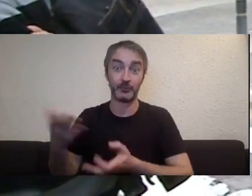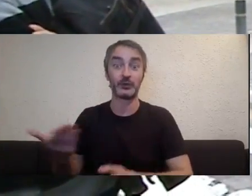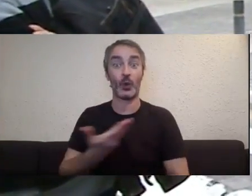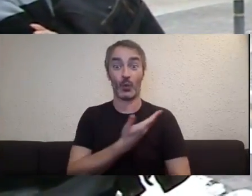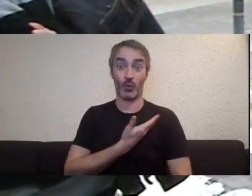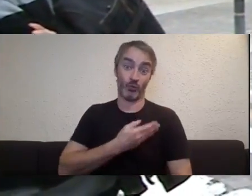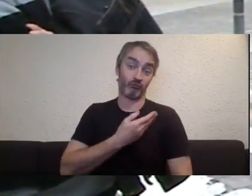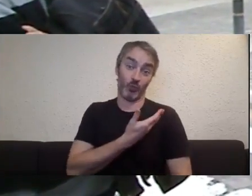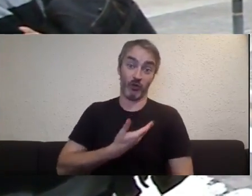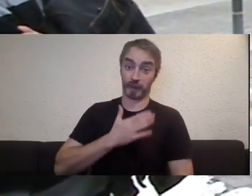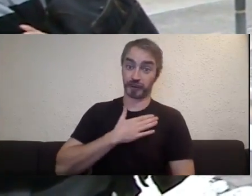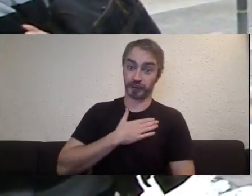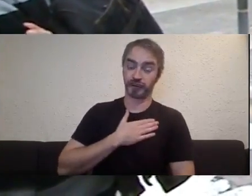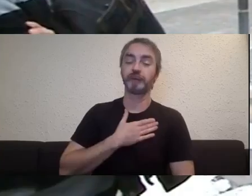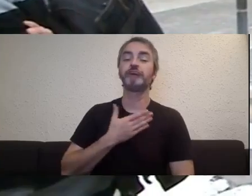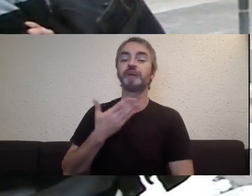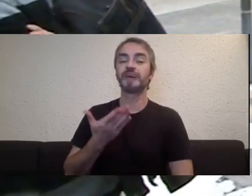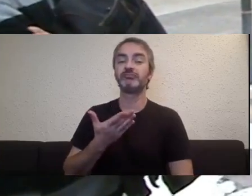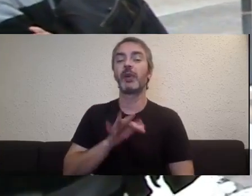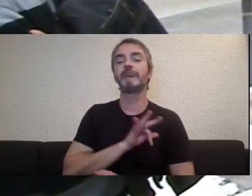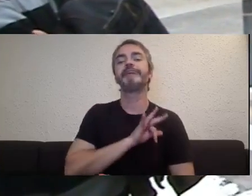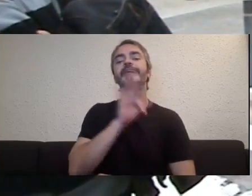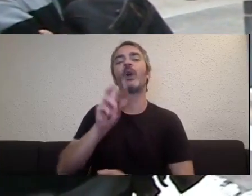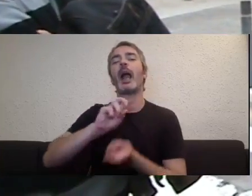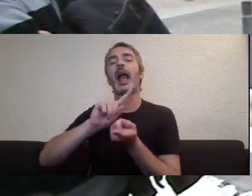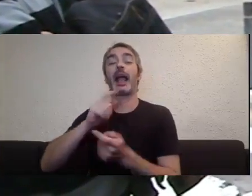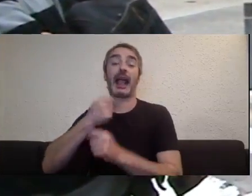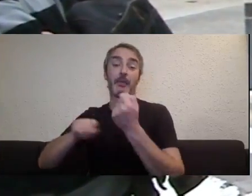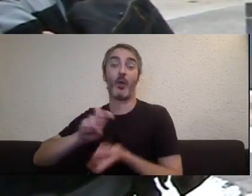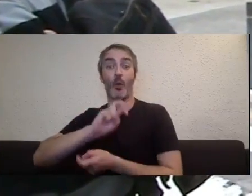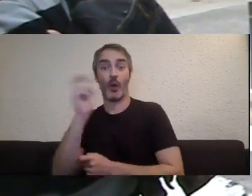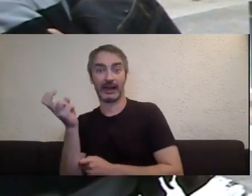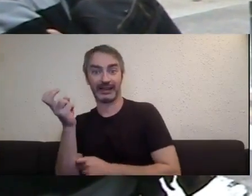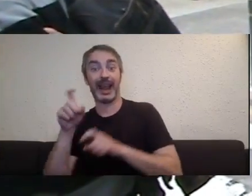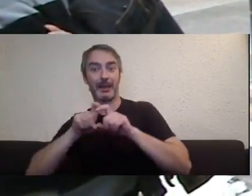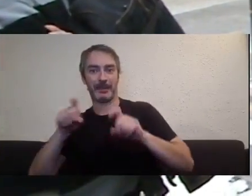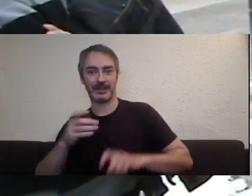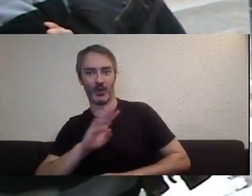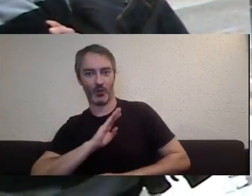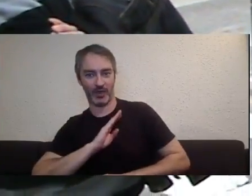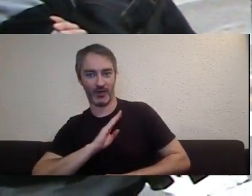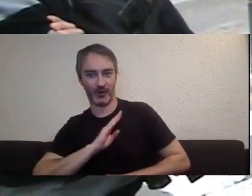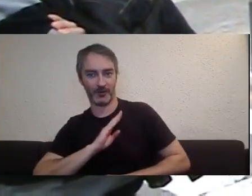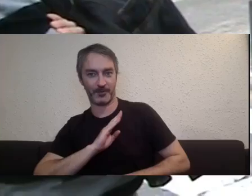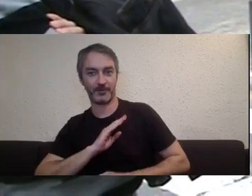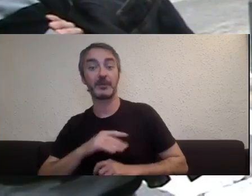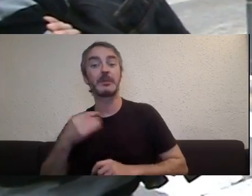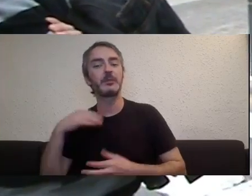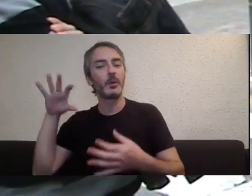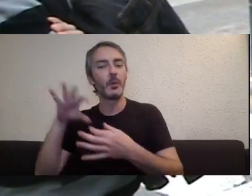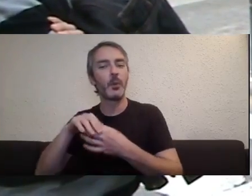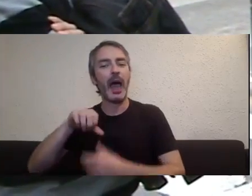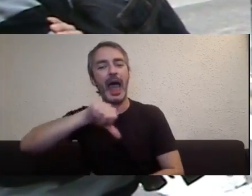2003 on la propietat passa a ser d'una empresa